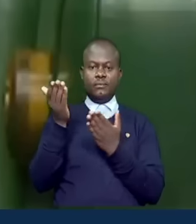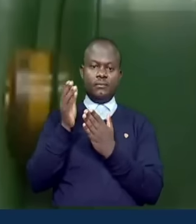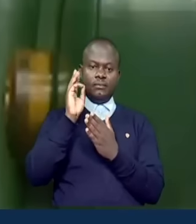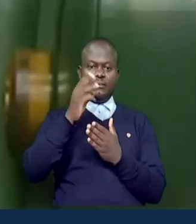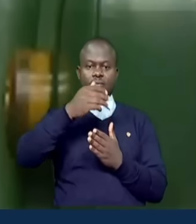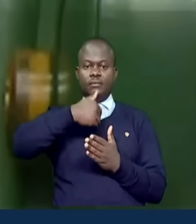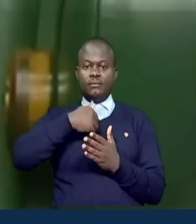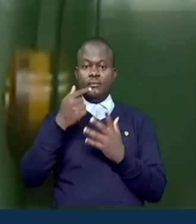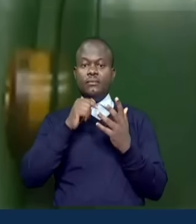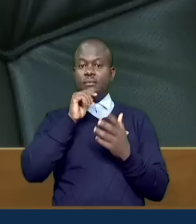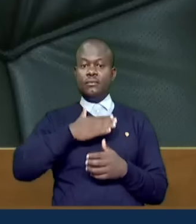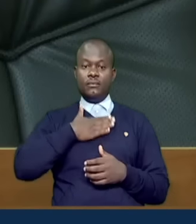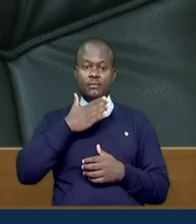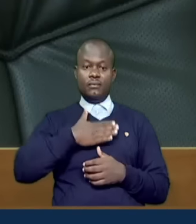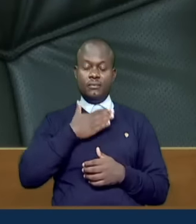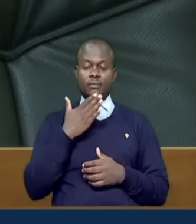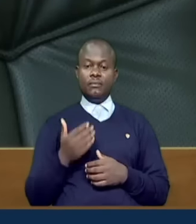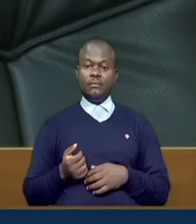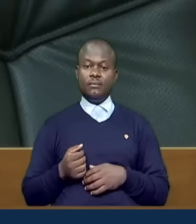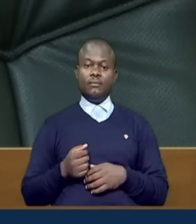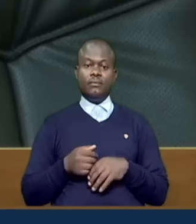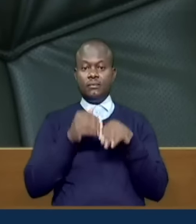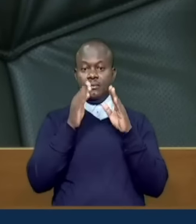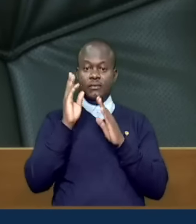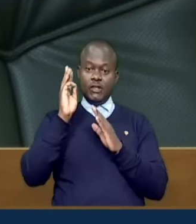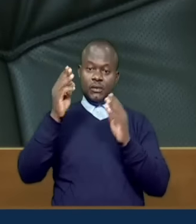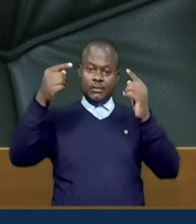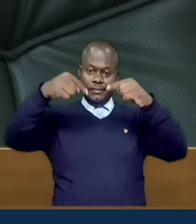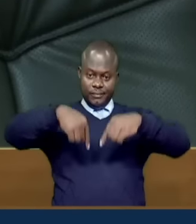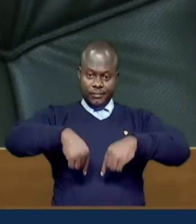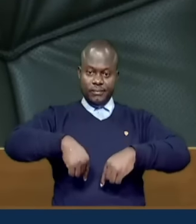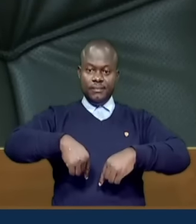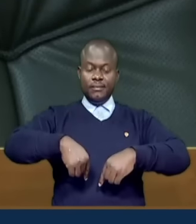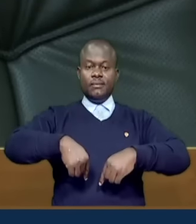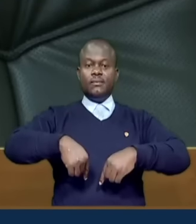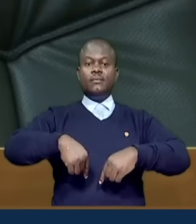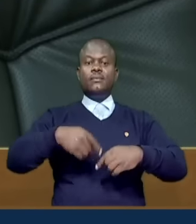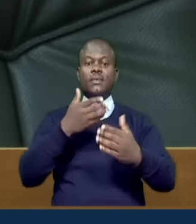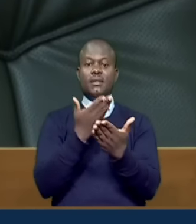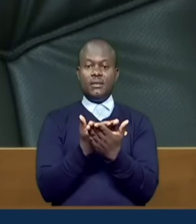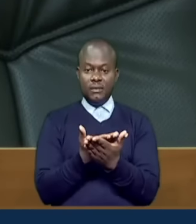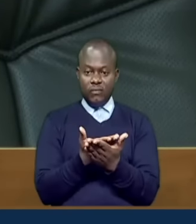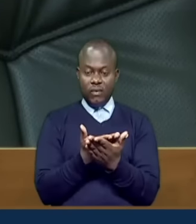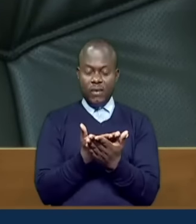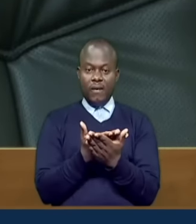bafite ibyo batishimiye umuntu azajya agera hano asabe